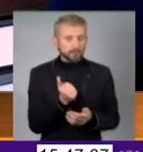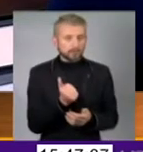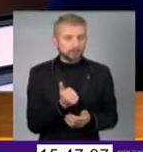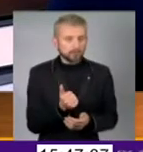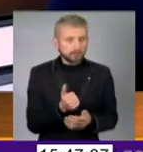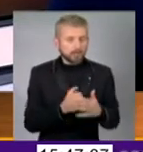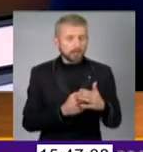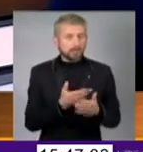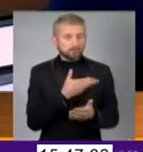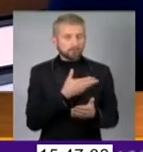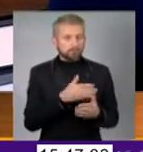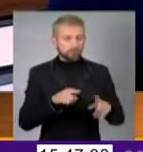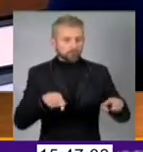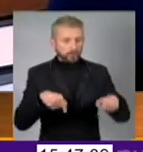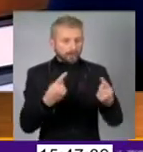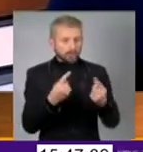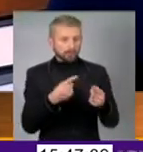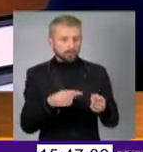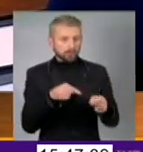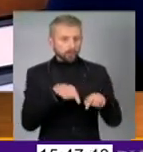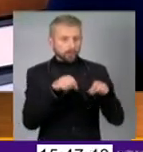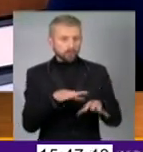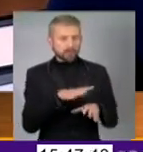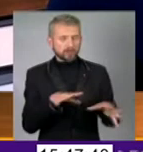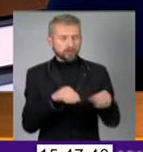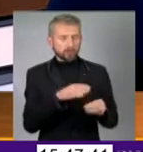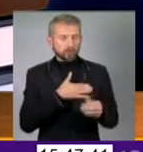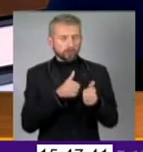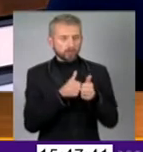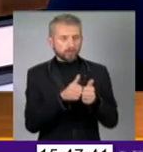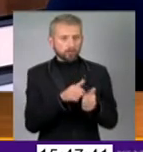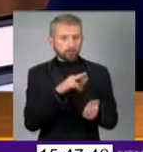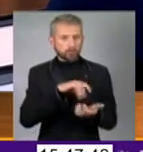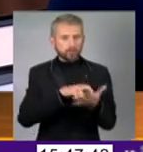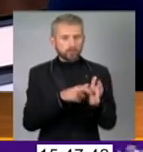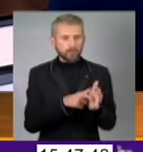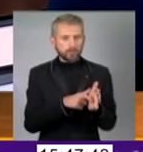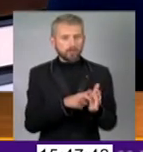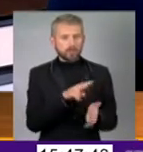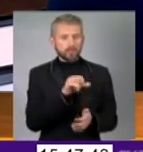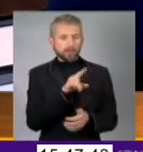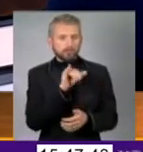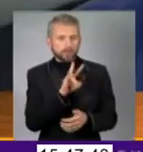ми, відповідно, з фундаторами цього рішення, ми були спільно з моїм колегою по залу, це Вахелем Юрієм.